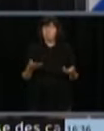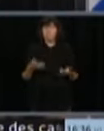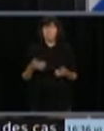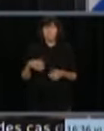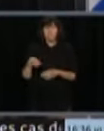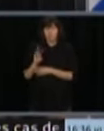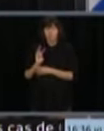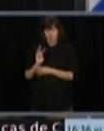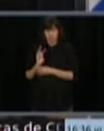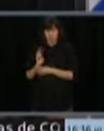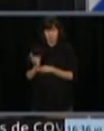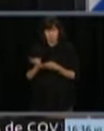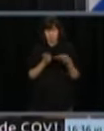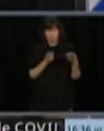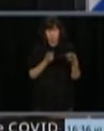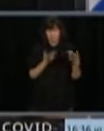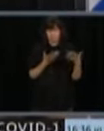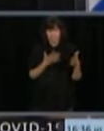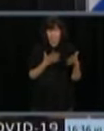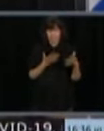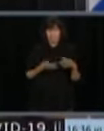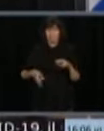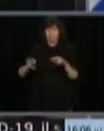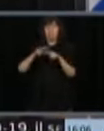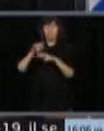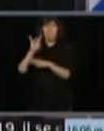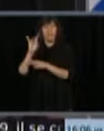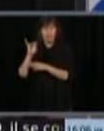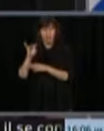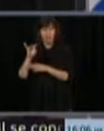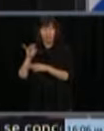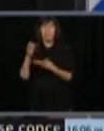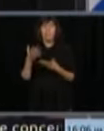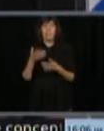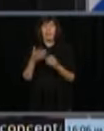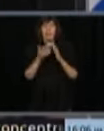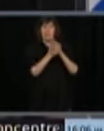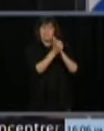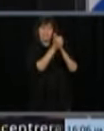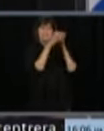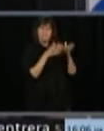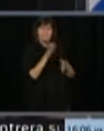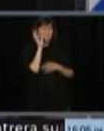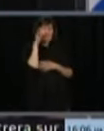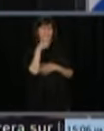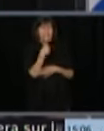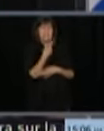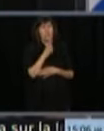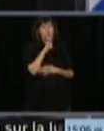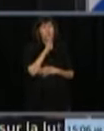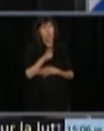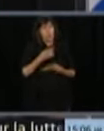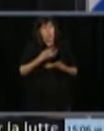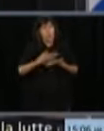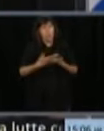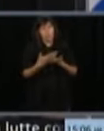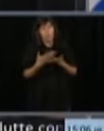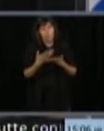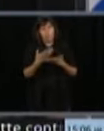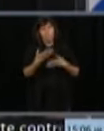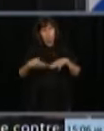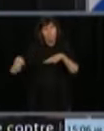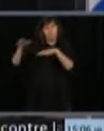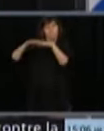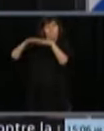mais les experts nous disent qu'on doit s'attendre à avoir une augmentation dans les prochaines semaines. Donc, il faut se le